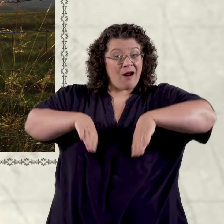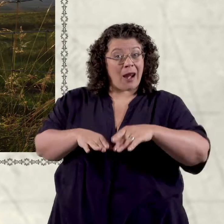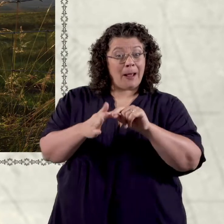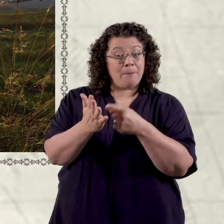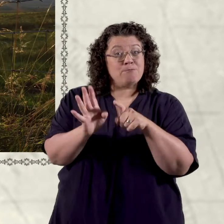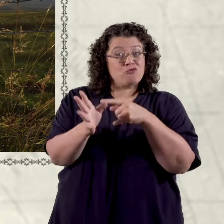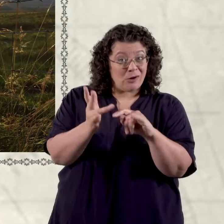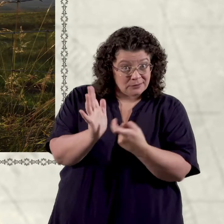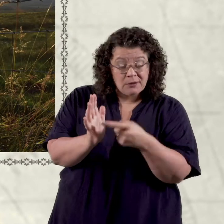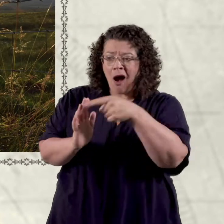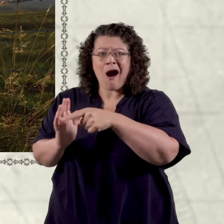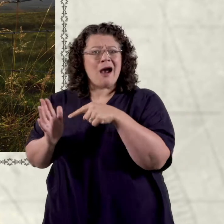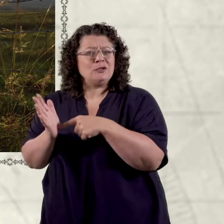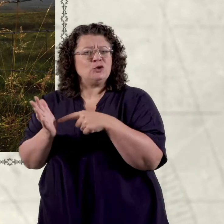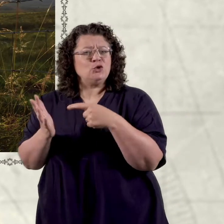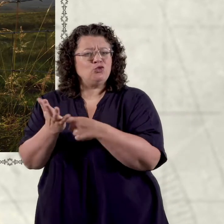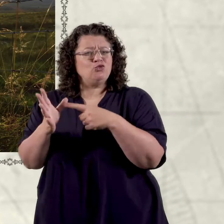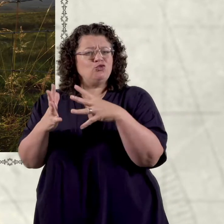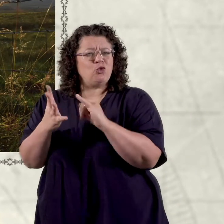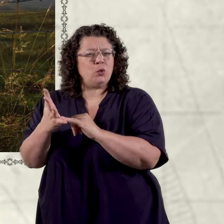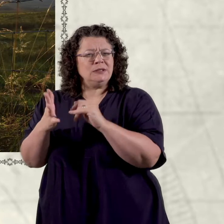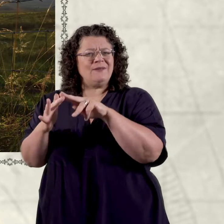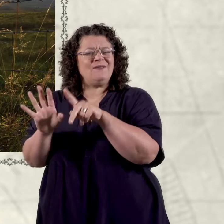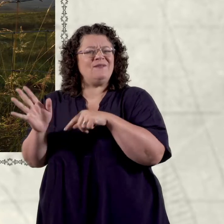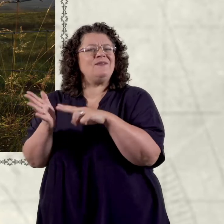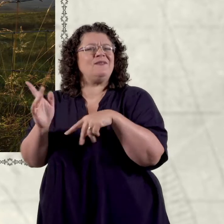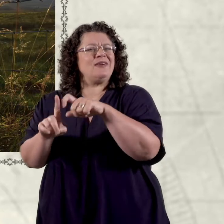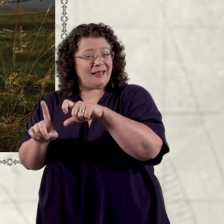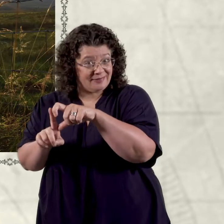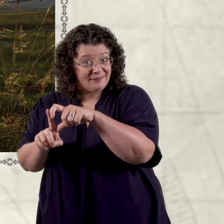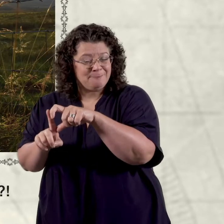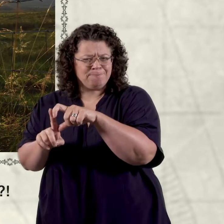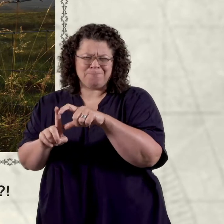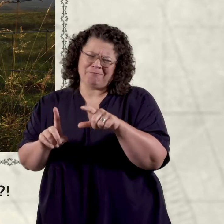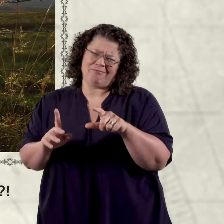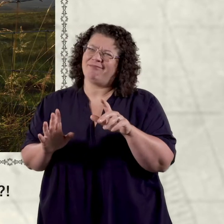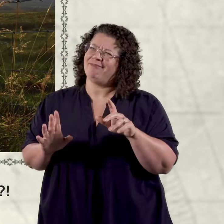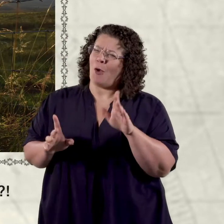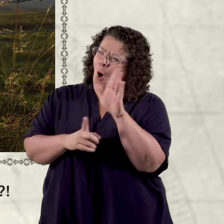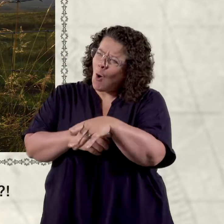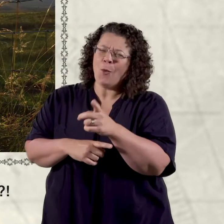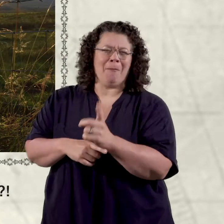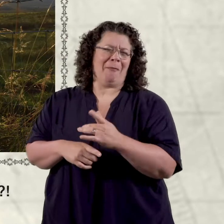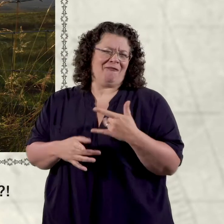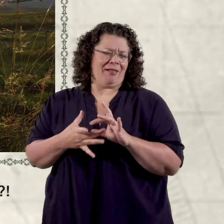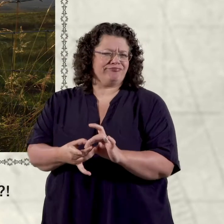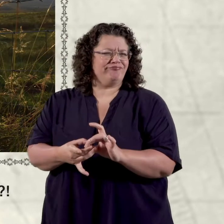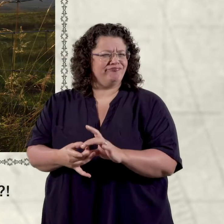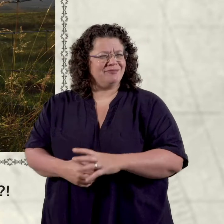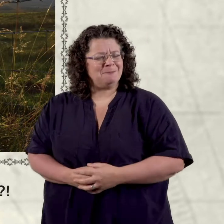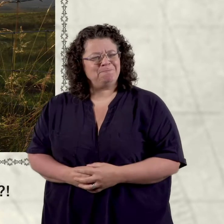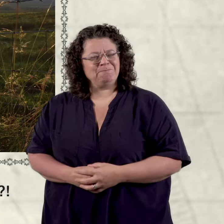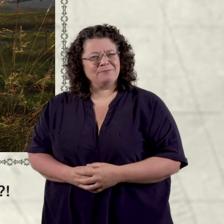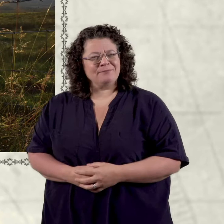Ysgwrn, ffarm yr Ysgwrn, rhwng cwm prysor a traws fynydd. A does nunlla tebyg i adra, nag oes?